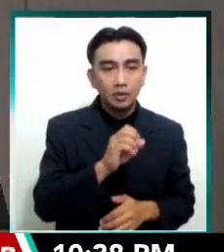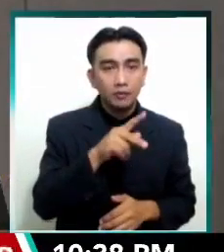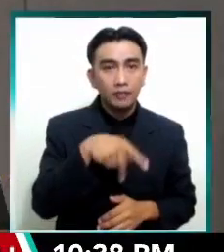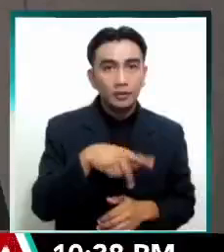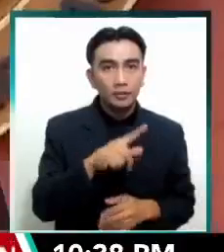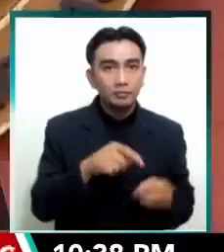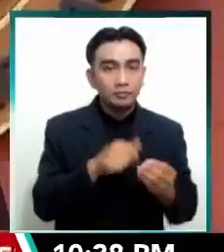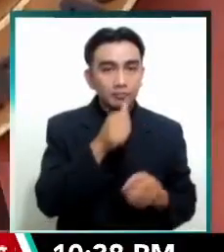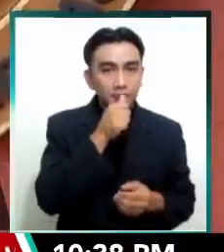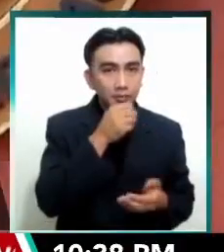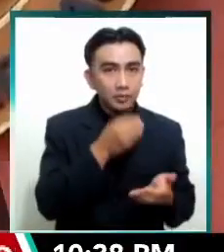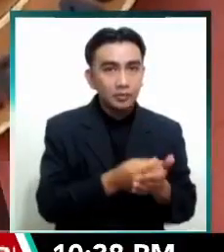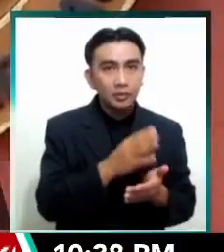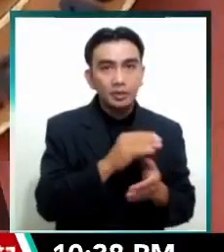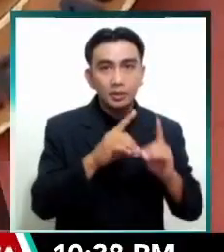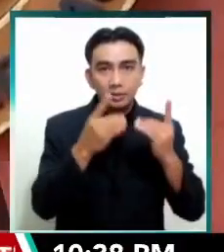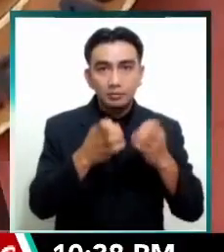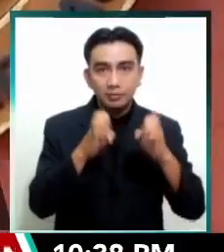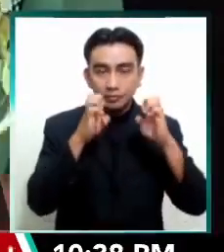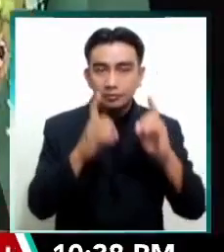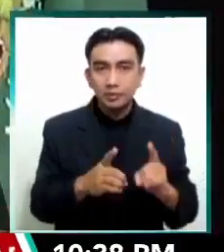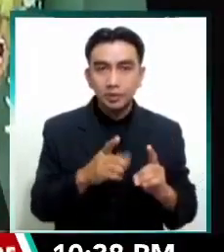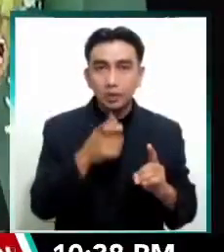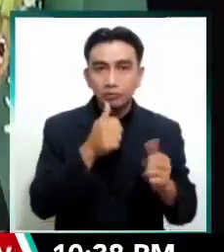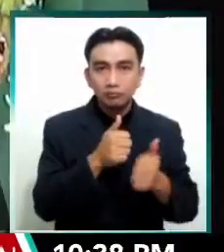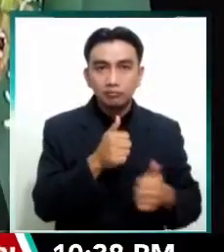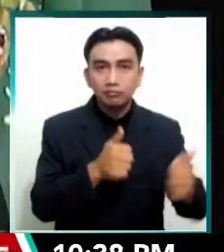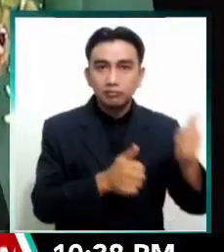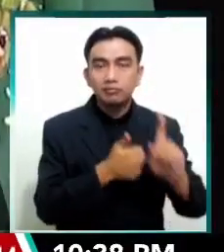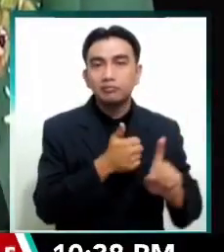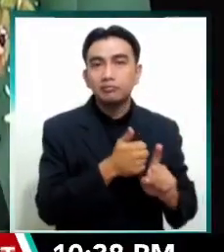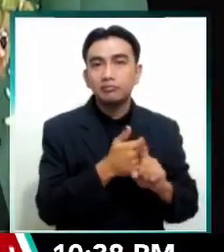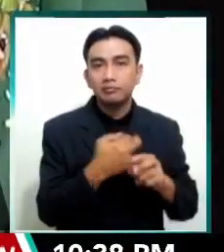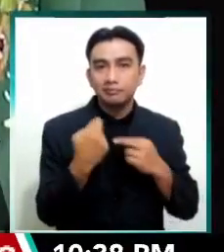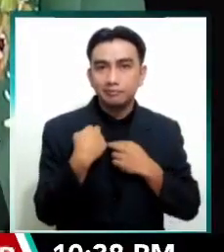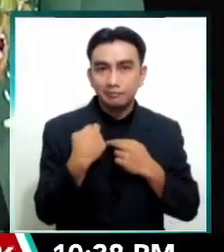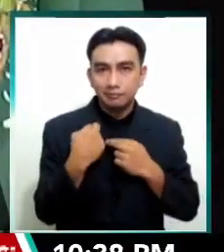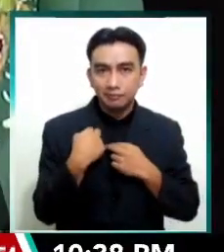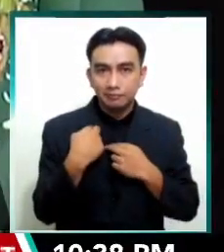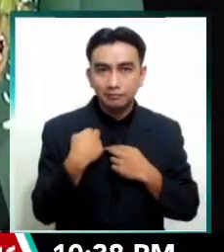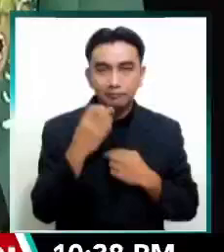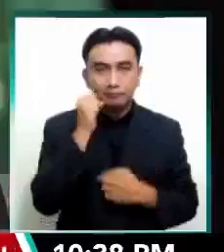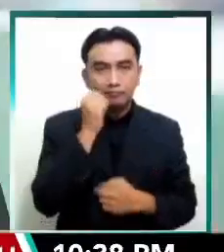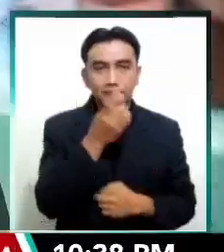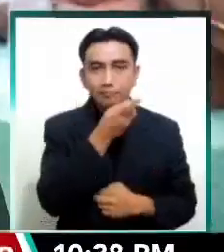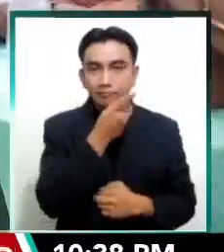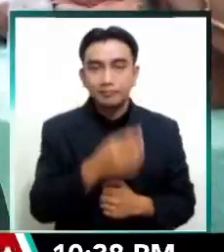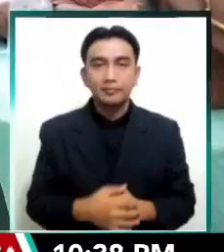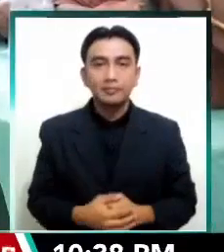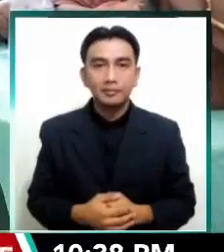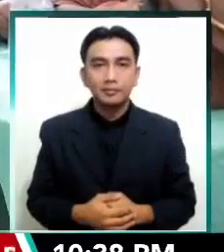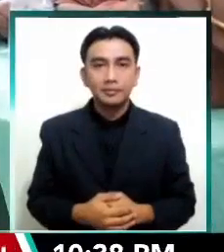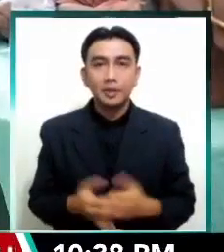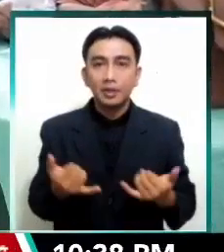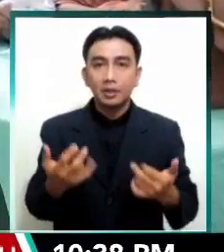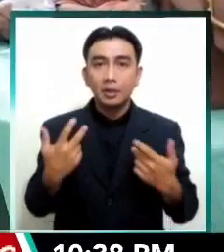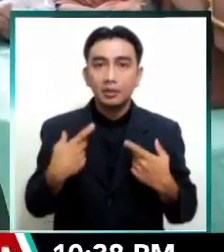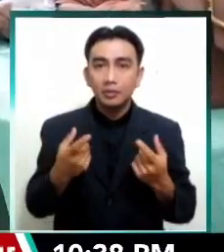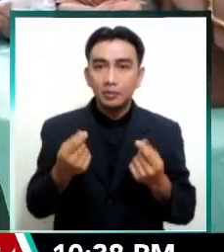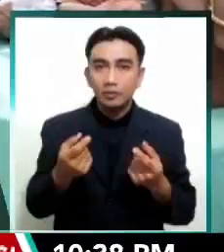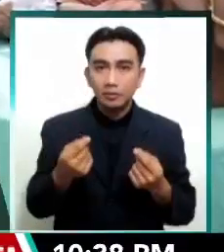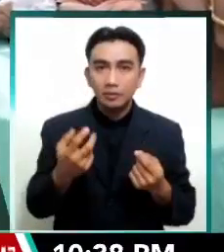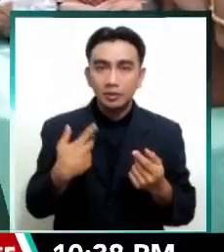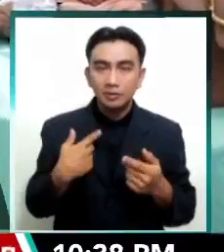of Education na ang Vice Presidente rin ang tumatayong kalihim. Nataon ang kanyang pagbisita sa panahong ginagawa ang amendments